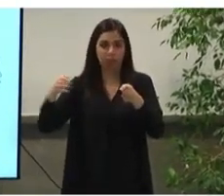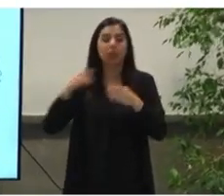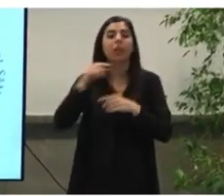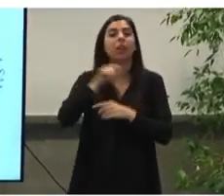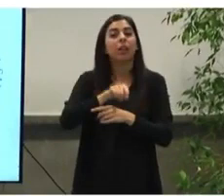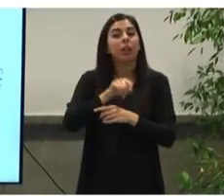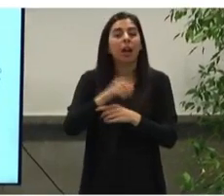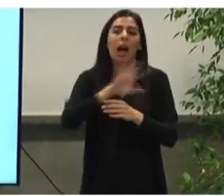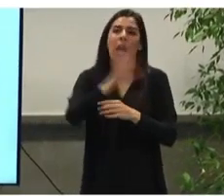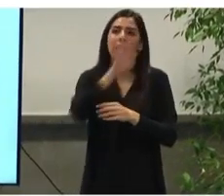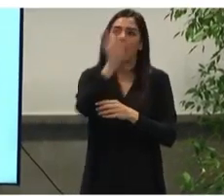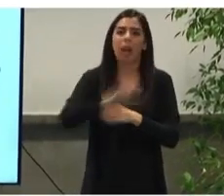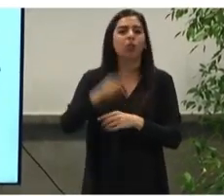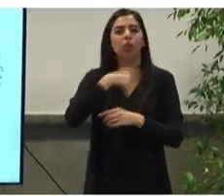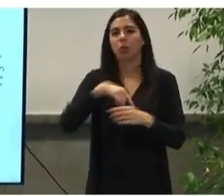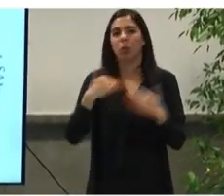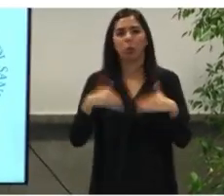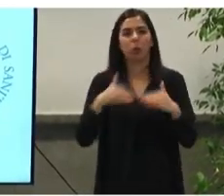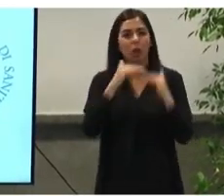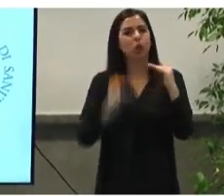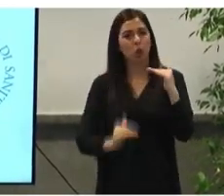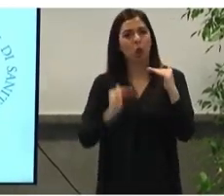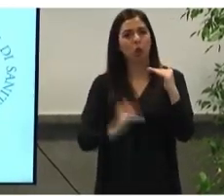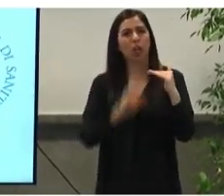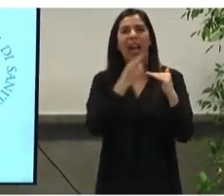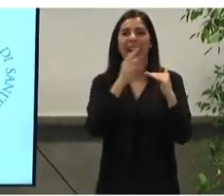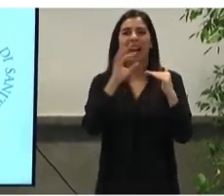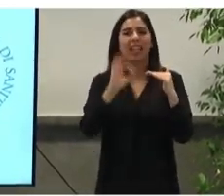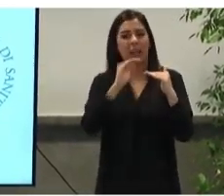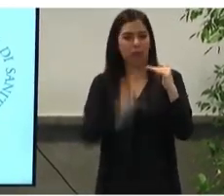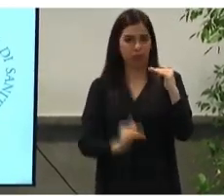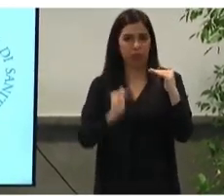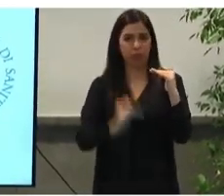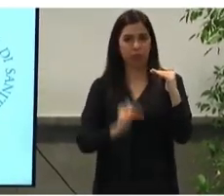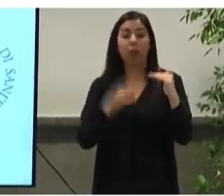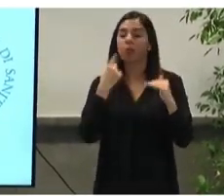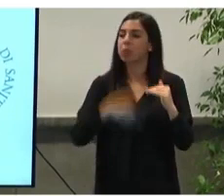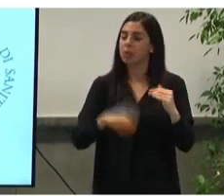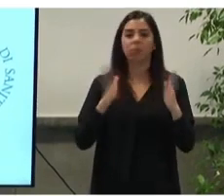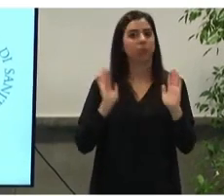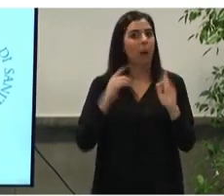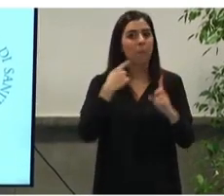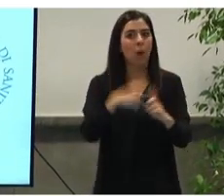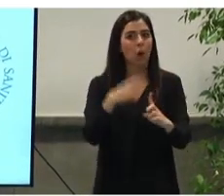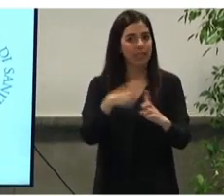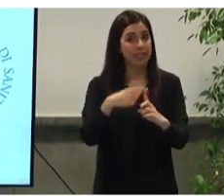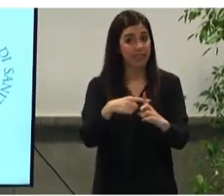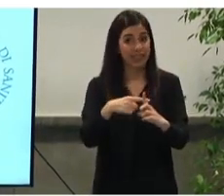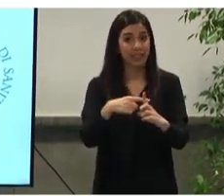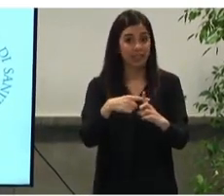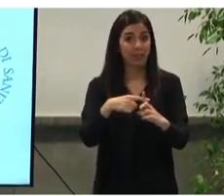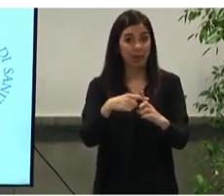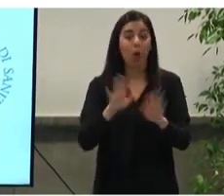questo, io ci tengo a dirlo, è positivissimo, però potete capire anche voi